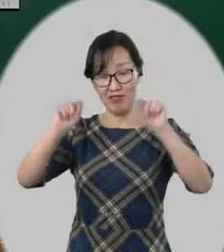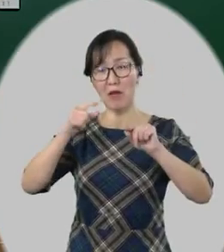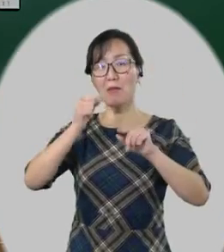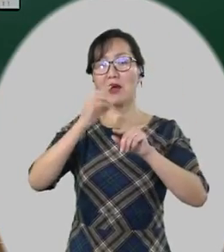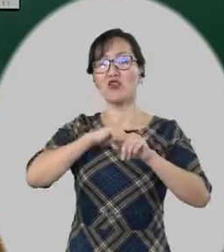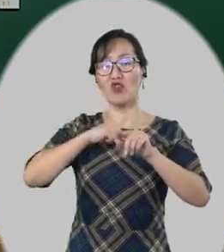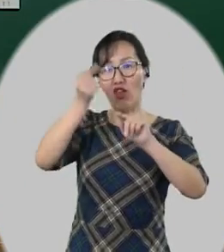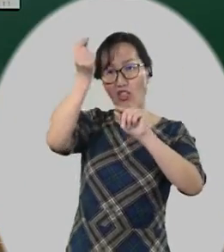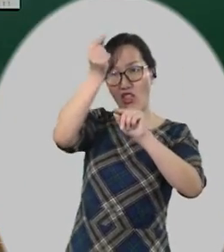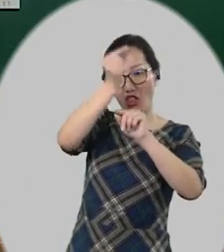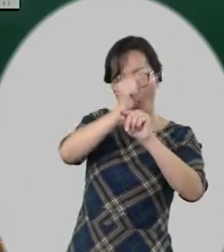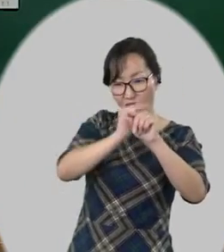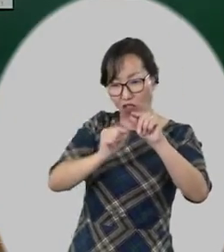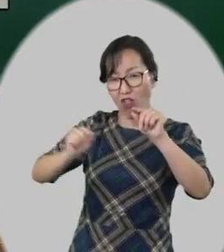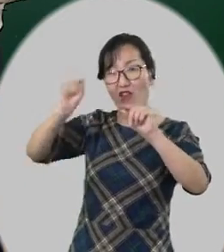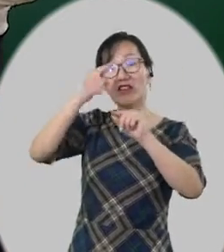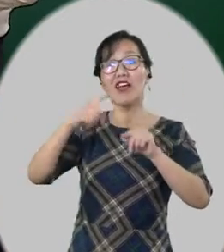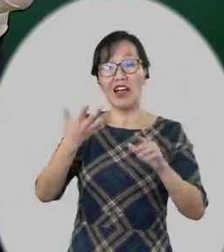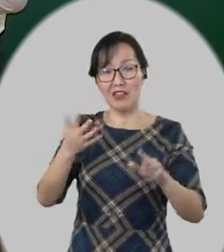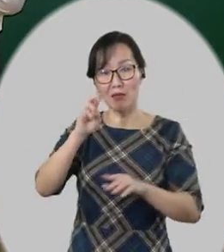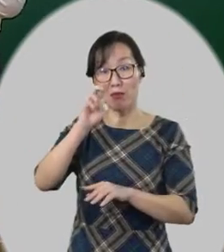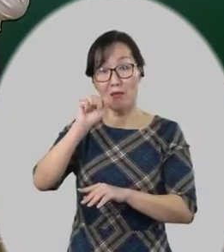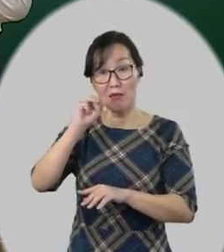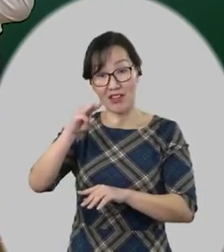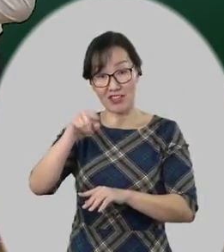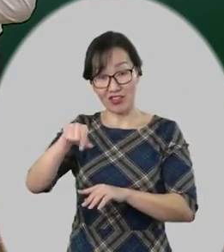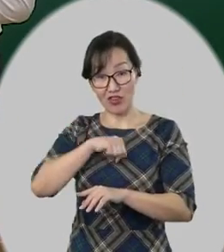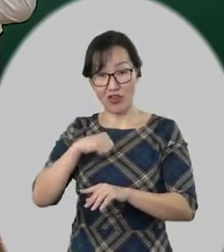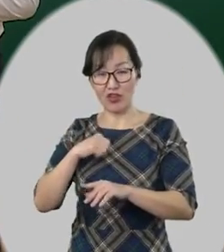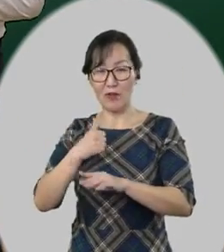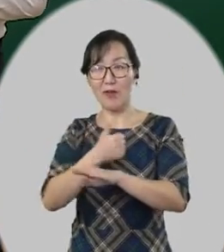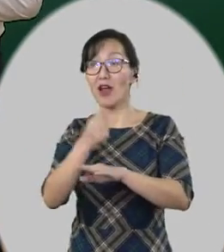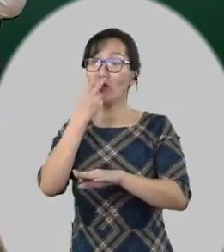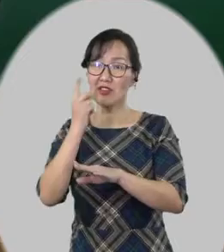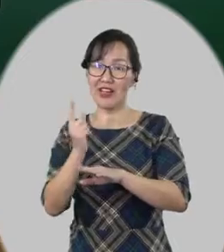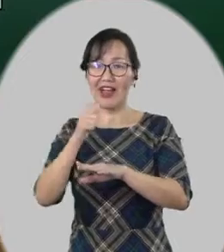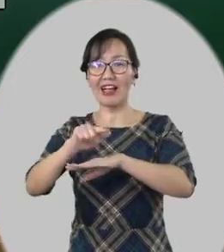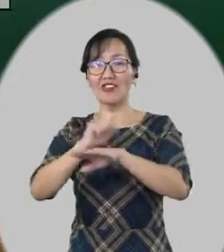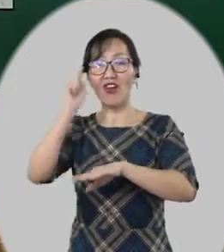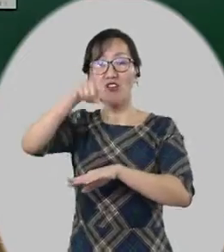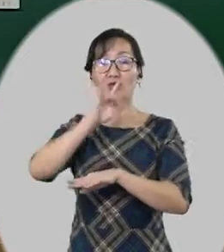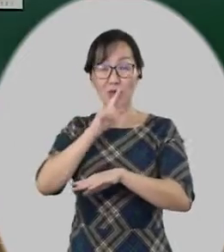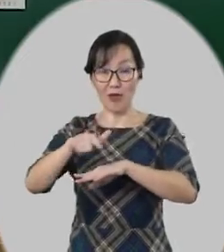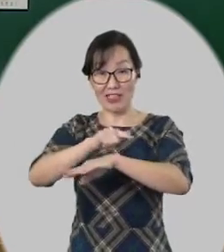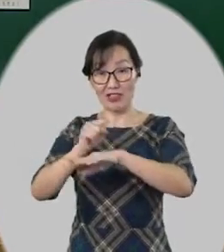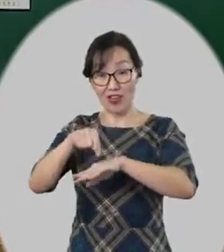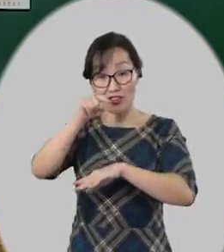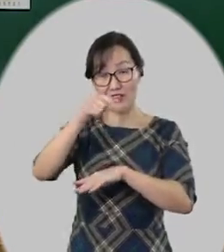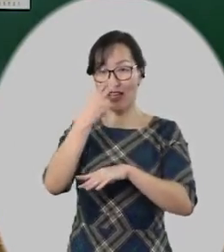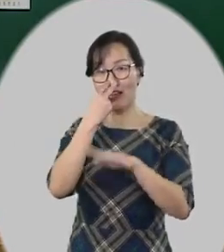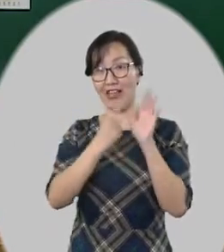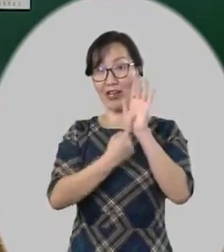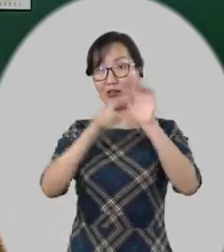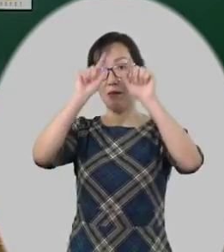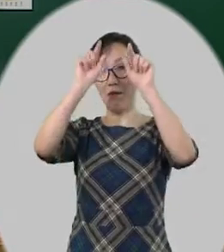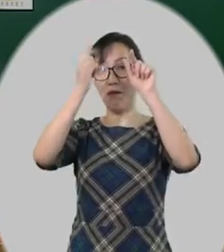тойрол зурсан бэ гэхээр Батгэд хүүхдийн очиж үзсэн тайхар чулуу хэмээх газар маань Архангай аймагт байдаг гэдгийг харуулхаас